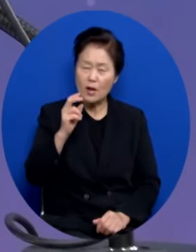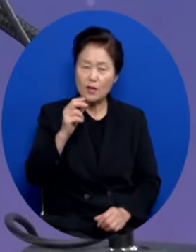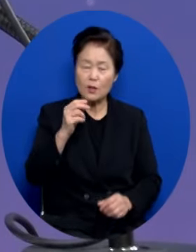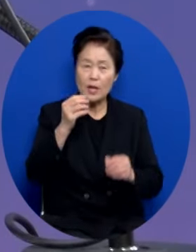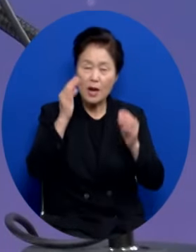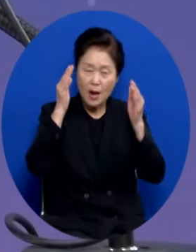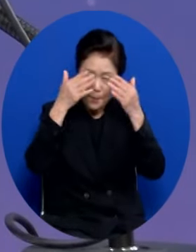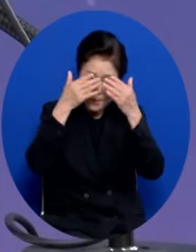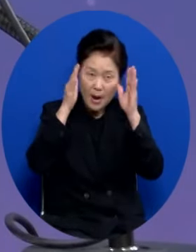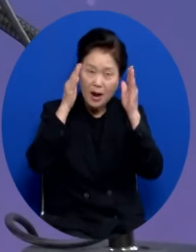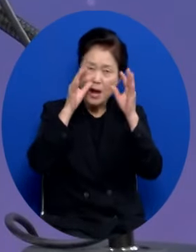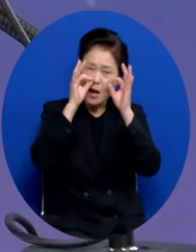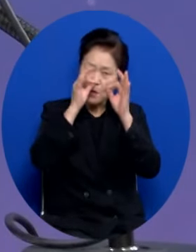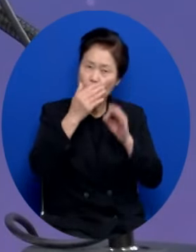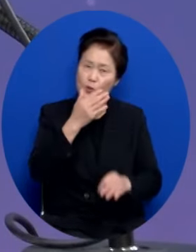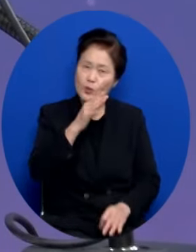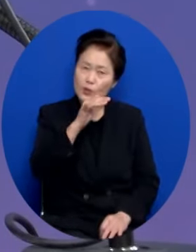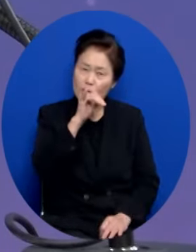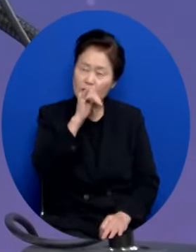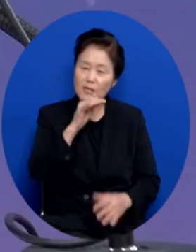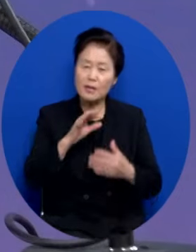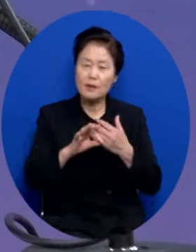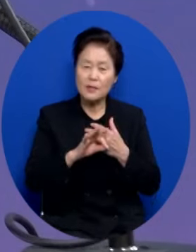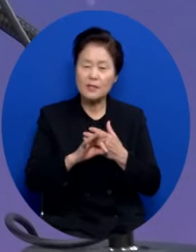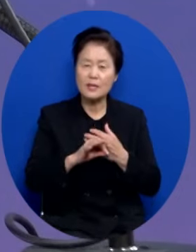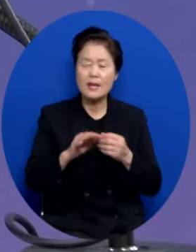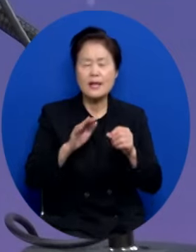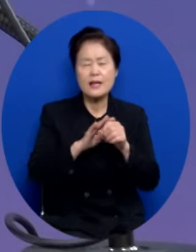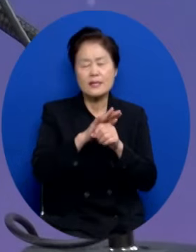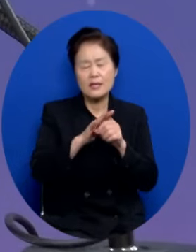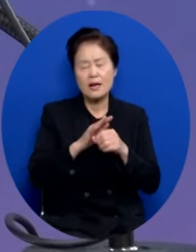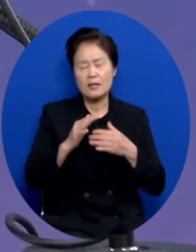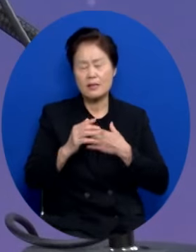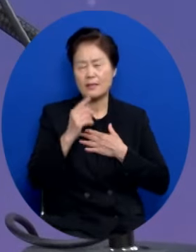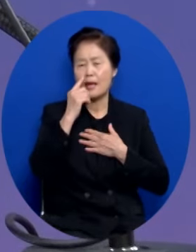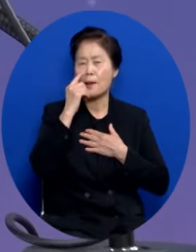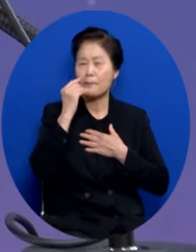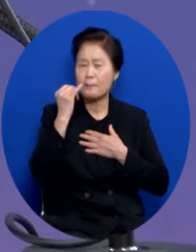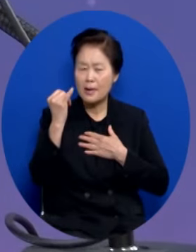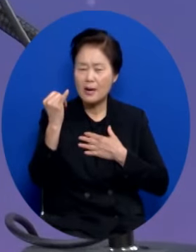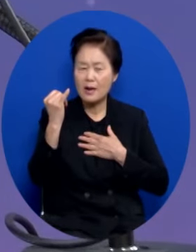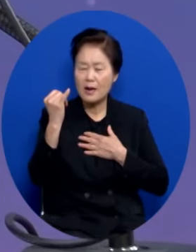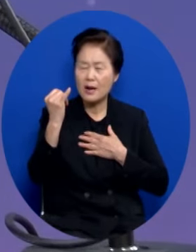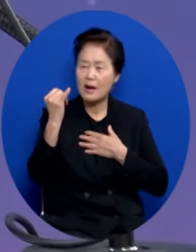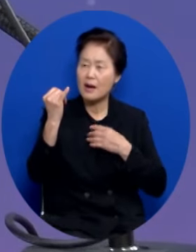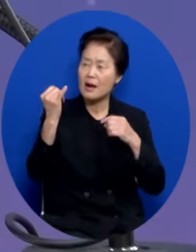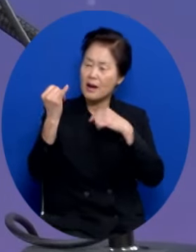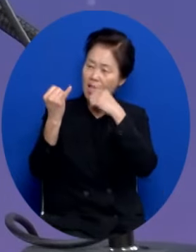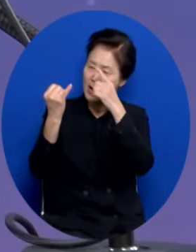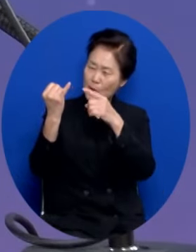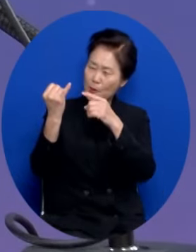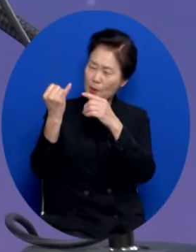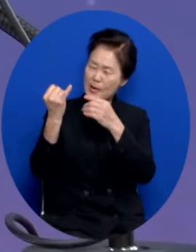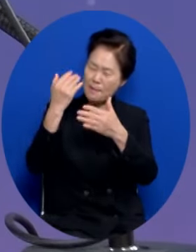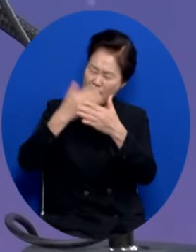눈을 뜰 수 있다면 사랑하는 우리 엄마